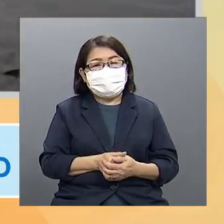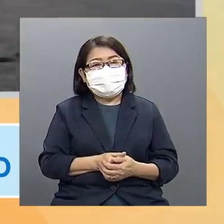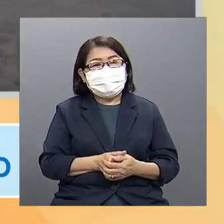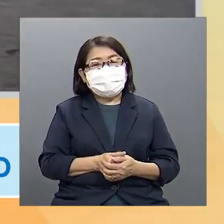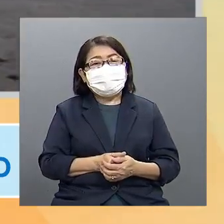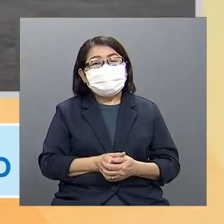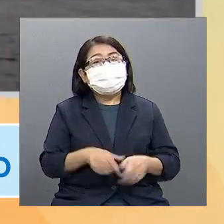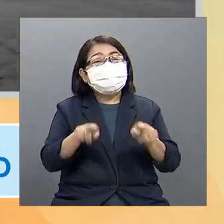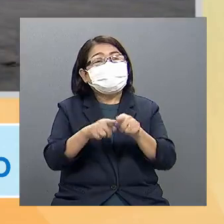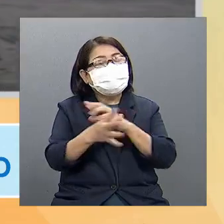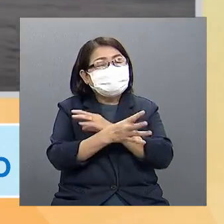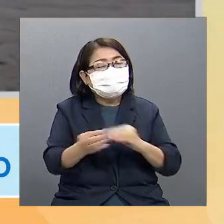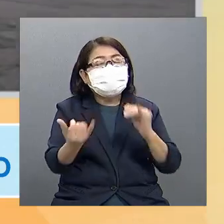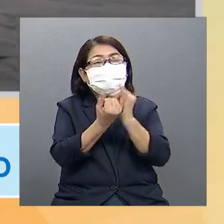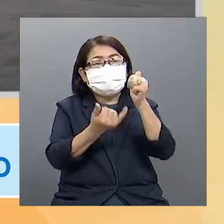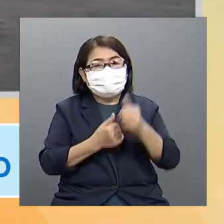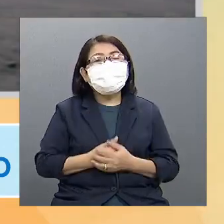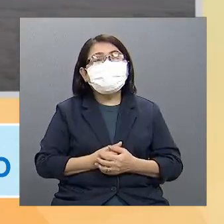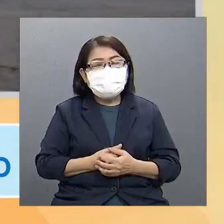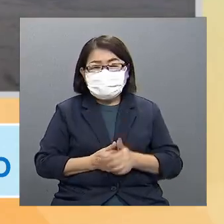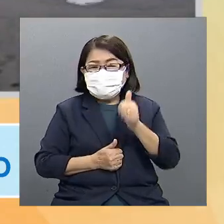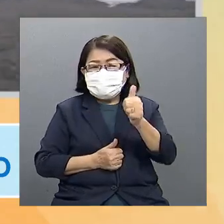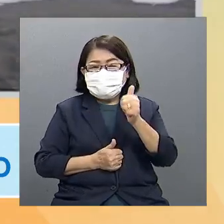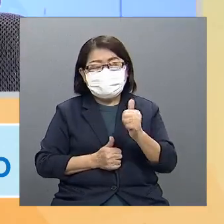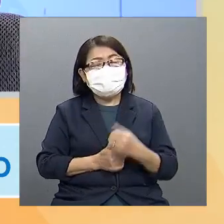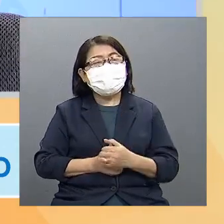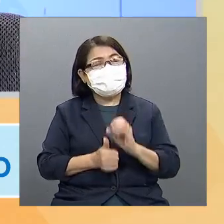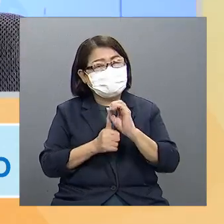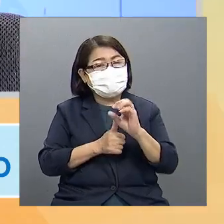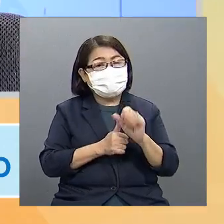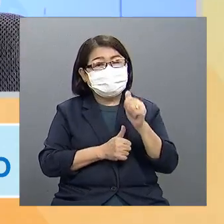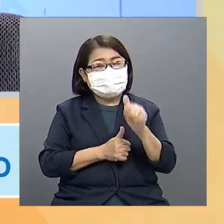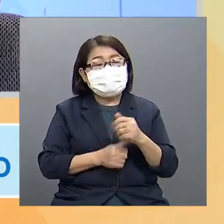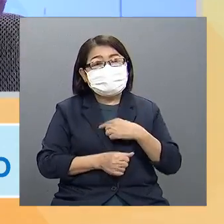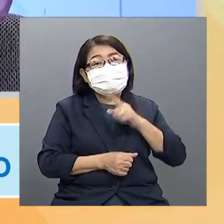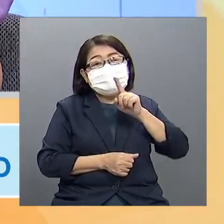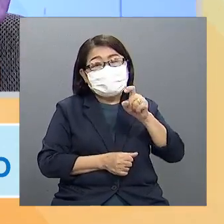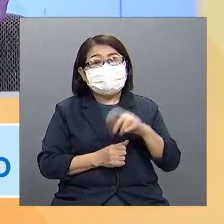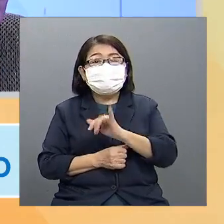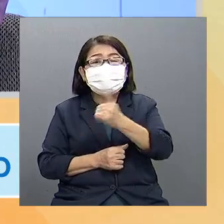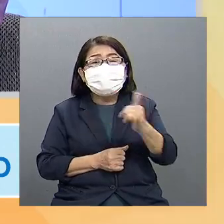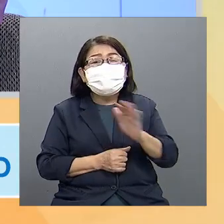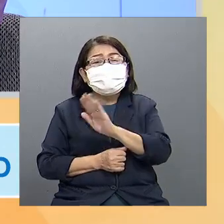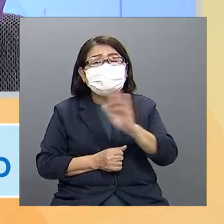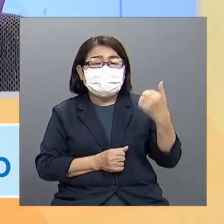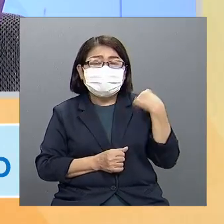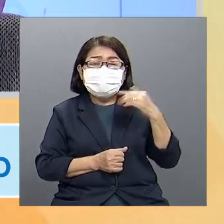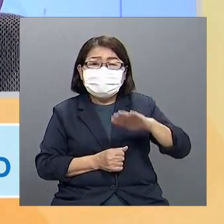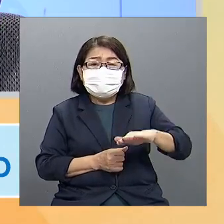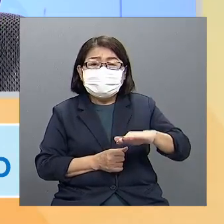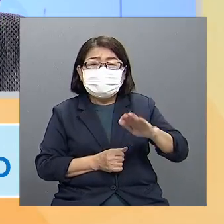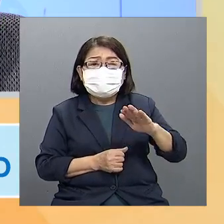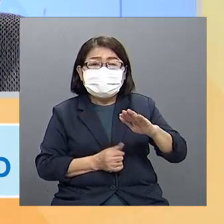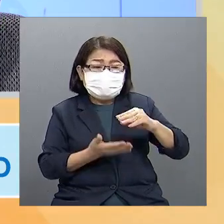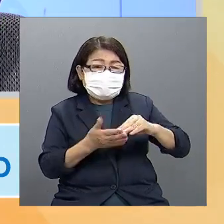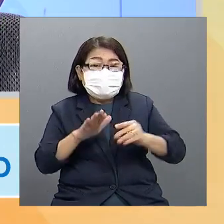โอ้วันนี้ได้คำแนะนำดีๆมากมายเลยนะคะคุณหมอคะที่นี้บางบ้านอาจจะมีทั้งเด็กที่เป็นเด็กก่อนวัยเรียนแล้วก็บ